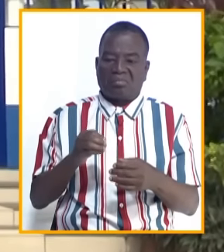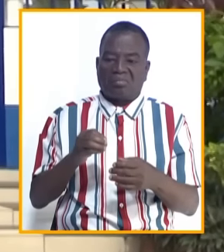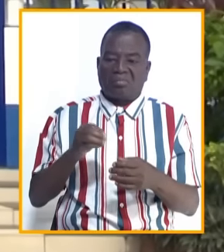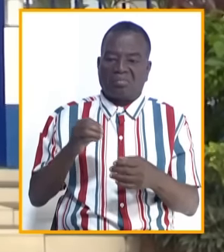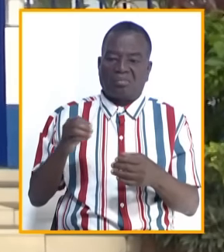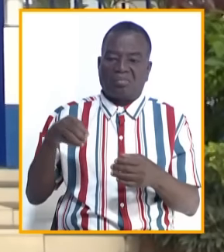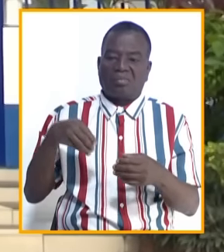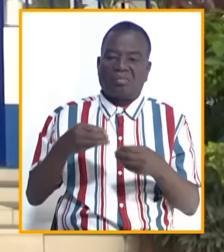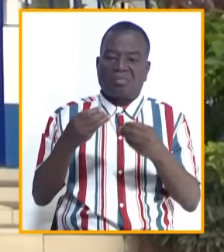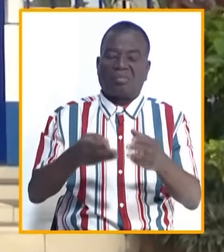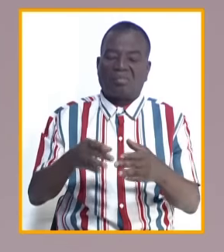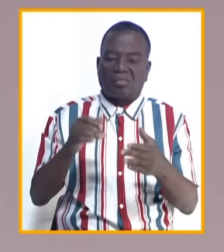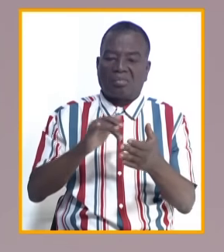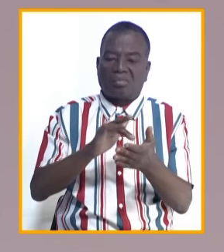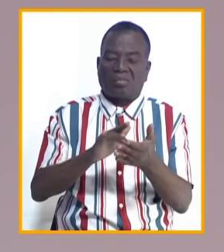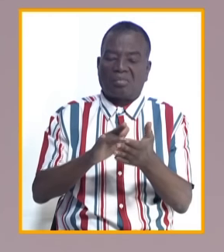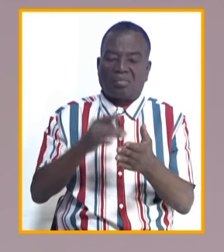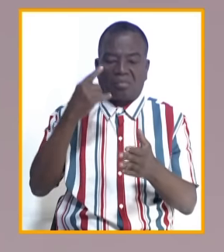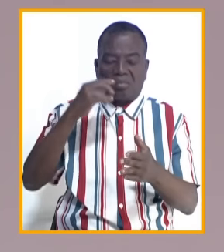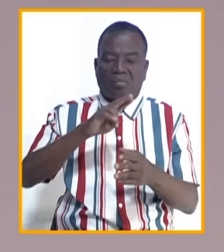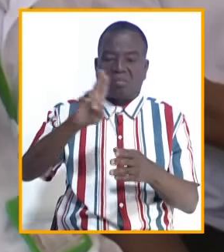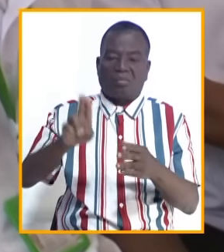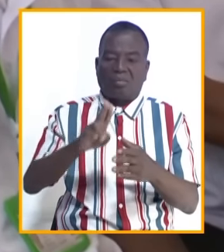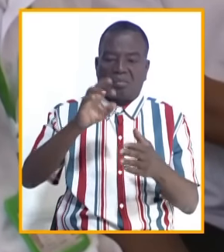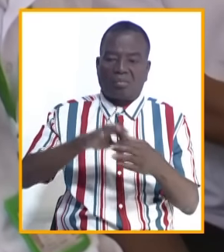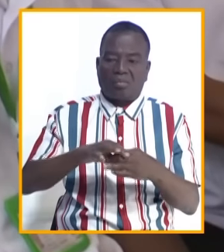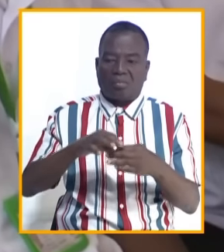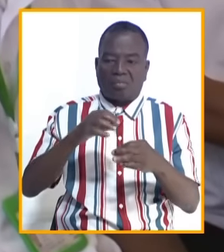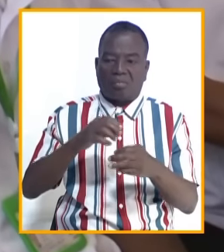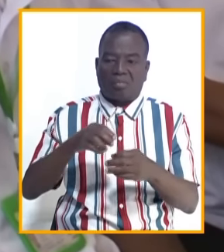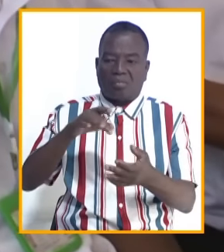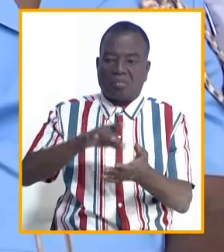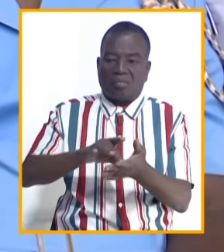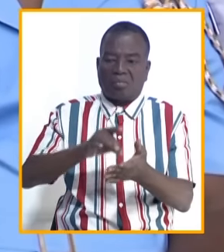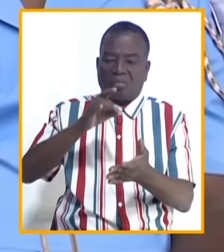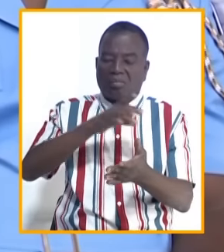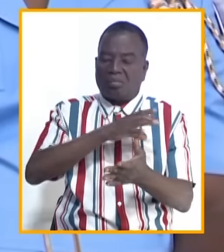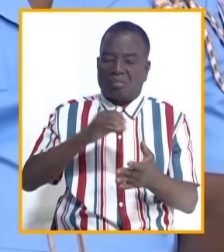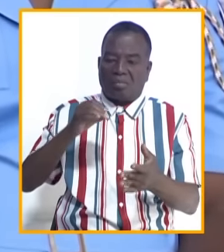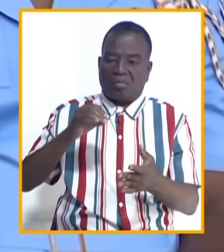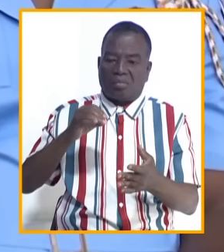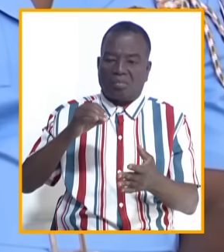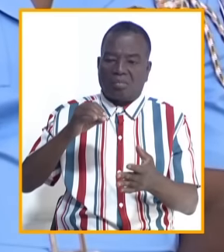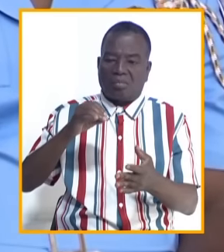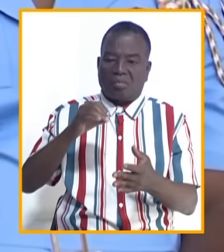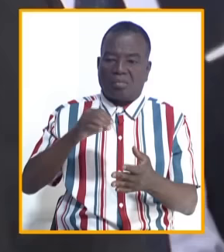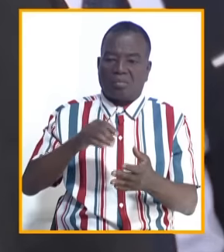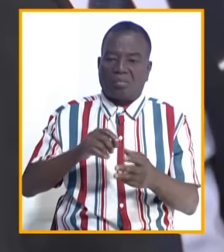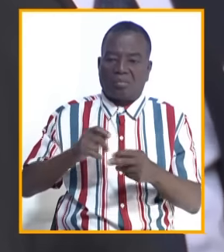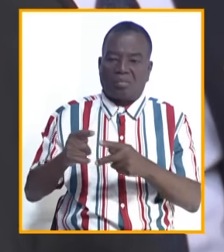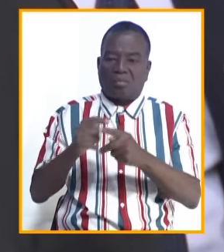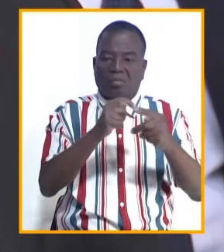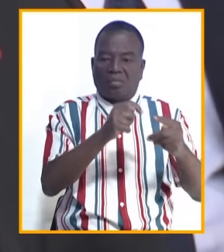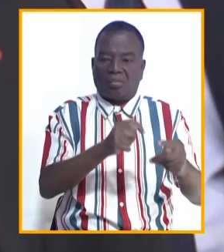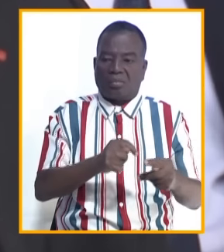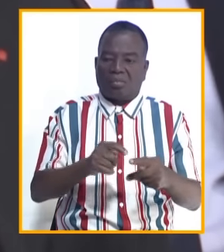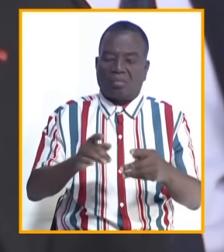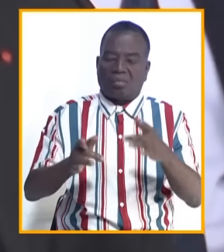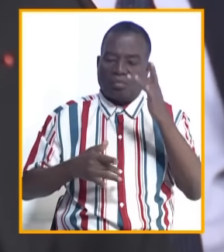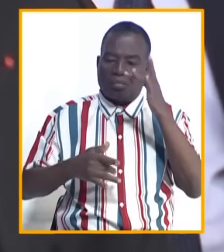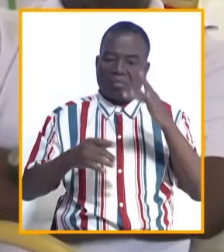comme médicaments utilisés pour le diagnostic et le traitement précoce des maladies graves telles les cancers ou les